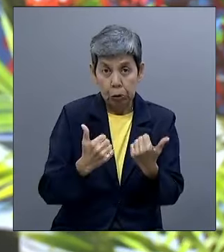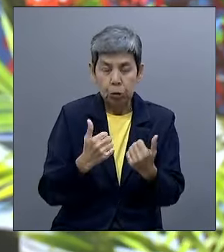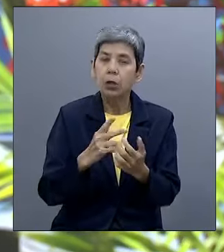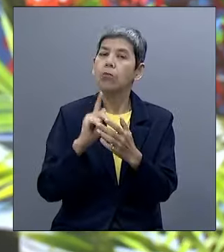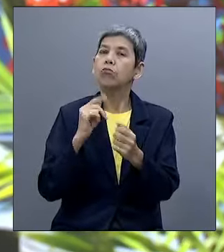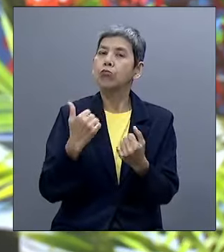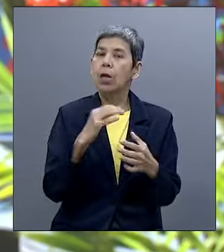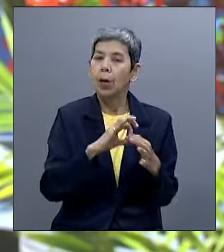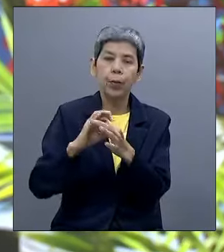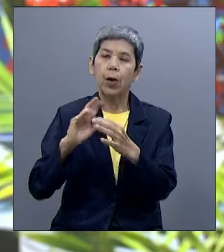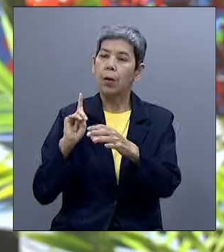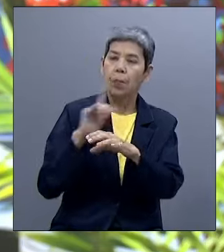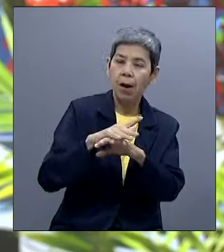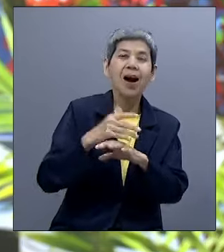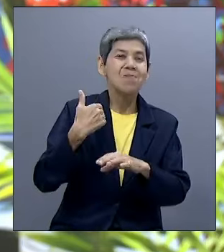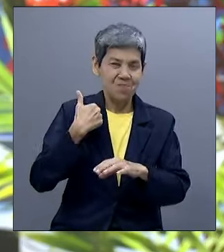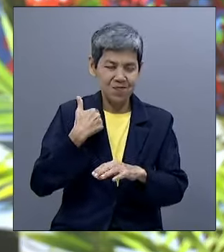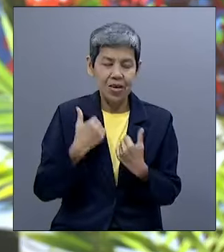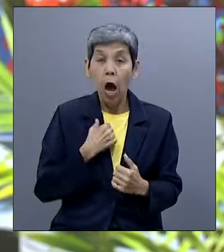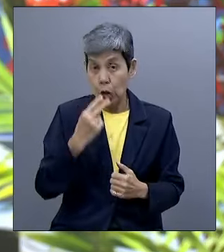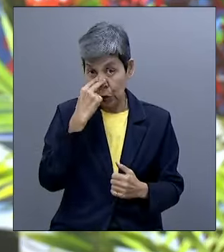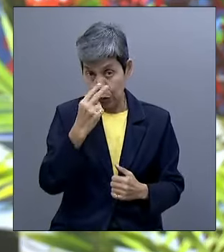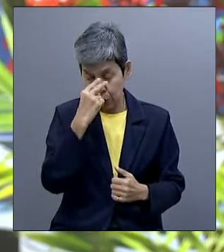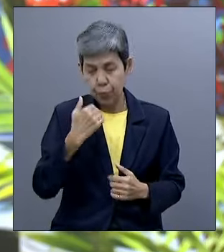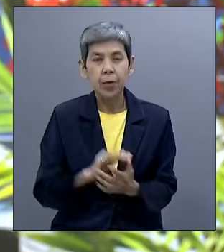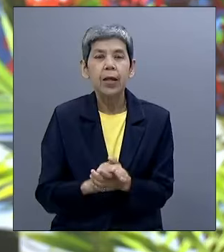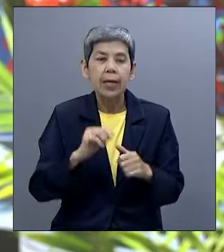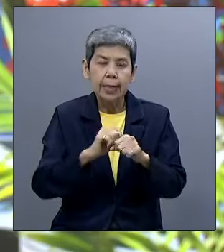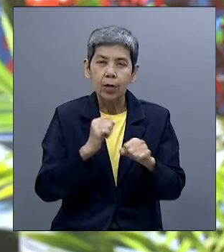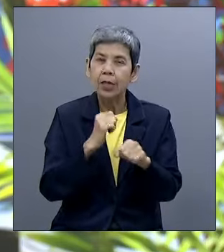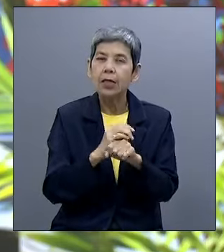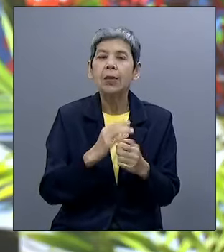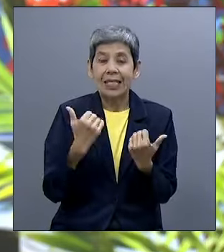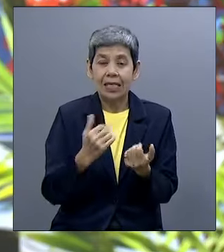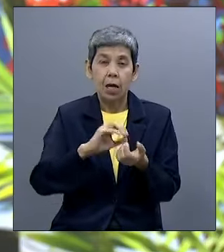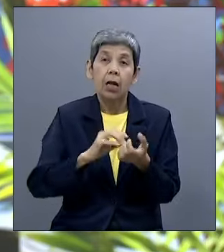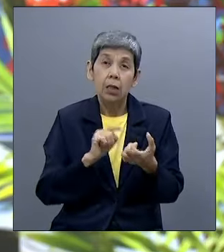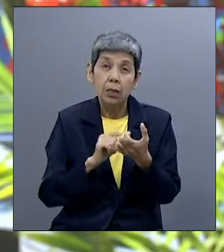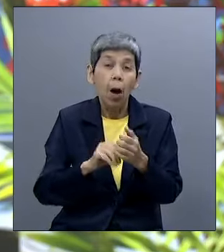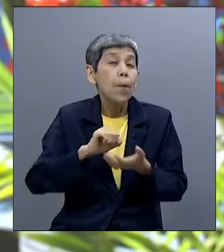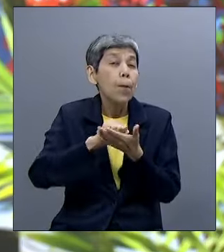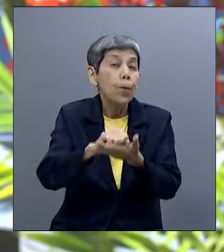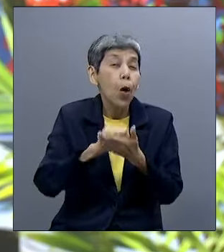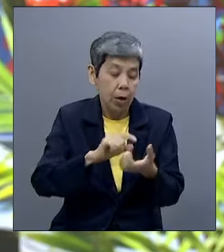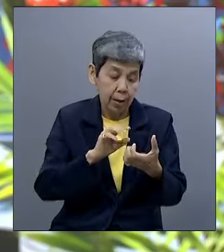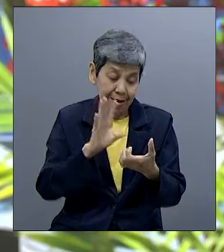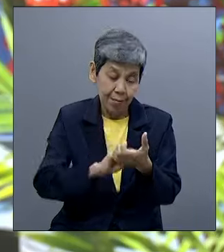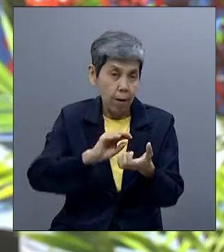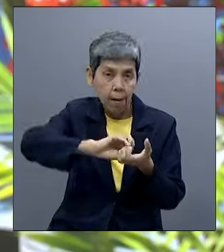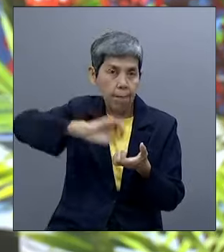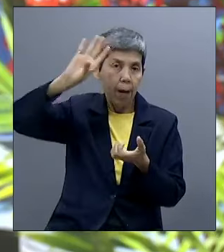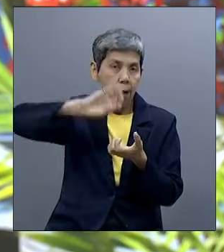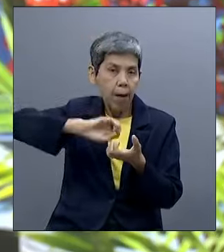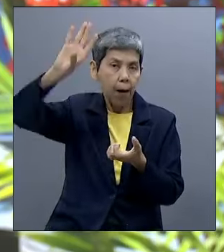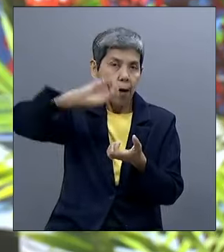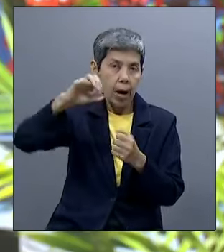อมต่อหากันได้อย่างรวดเร็วค่ะอย่างแนวคิด Cloud First Policy นะคะหรือว่าการใช้บริการ Cloud เพื่อการจัดเก็บแล้วก็การจั